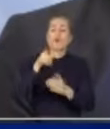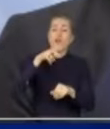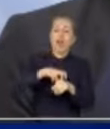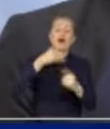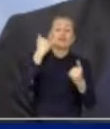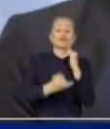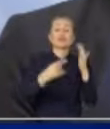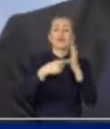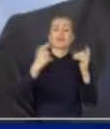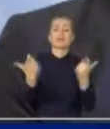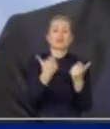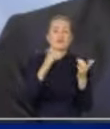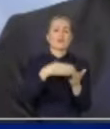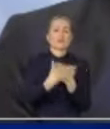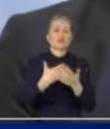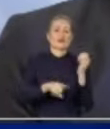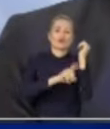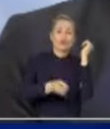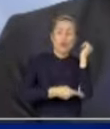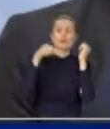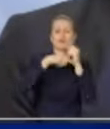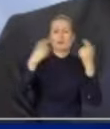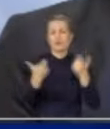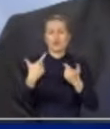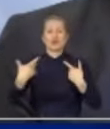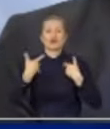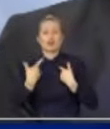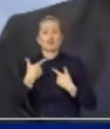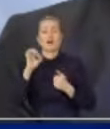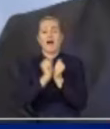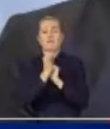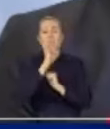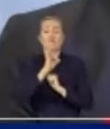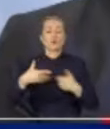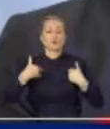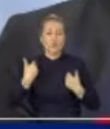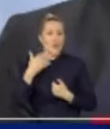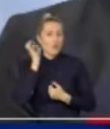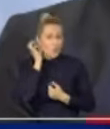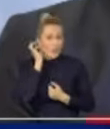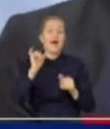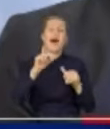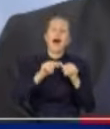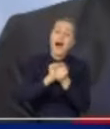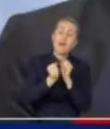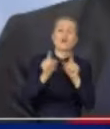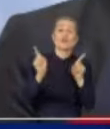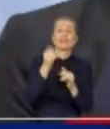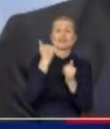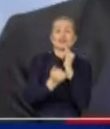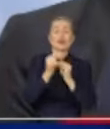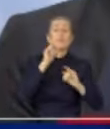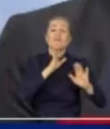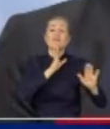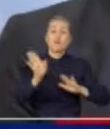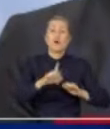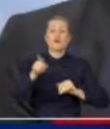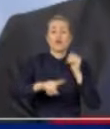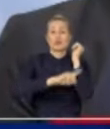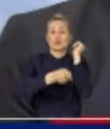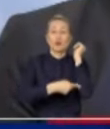przypadku, gdy ciąża stanowi zagrożenie dla życia lub zdrowia kobiety ciężarnej, a także gdy zachodzi uzasadnione podejrzenie, że ciąża